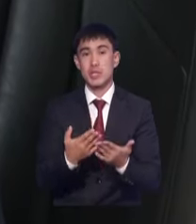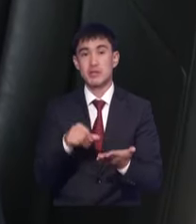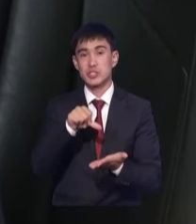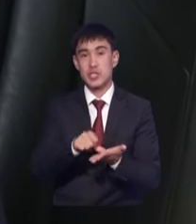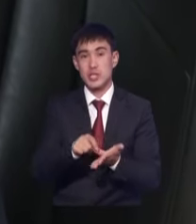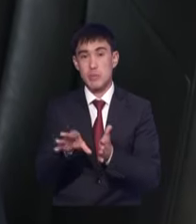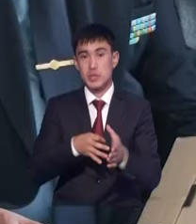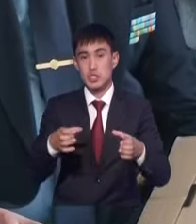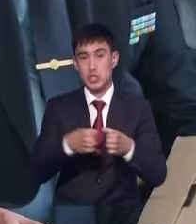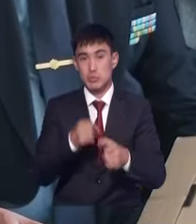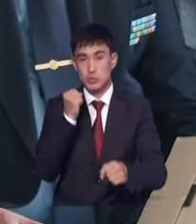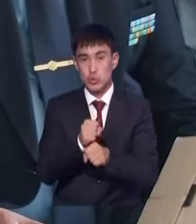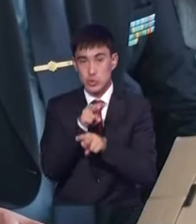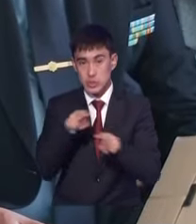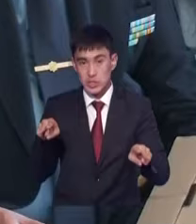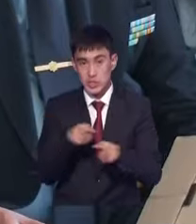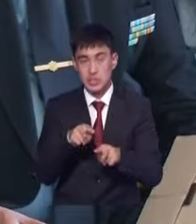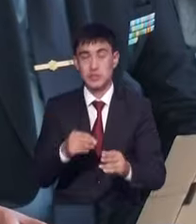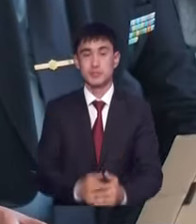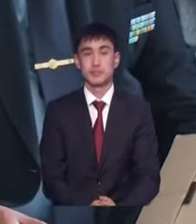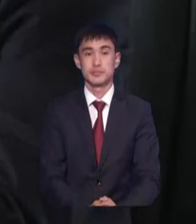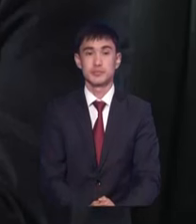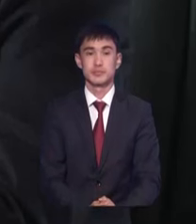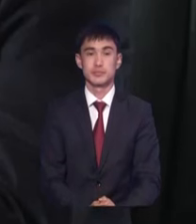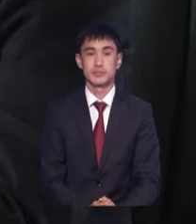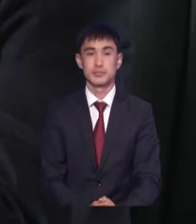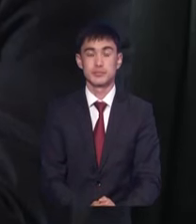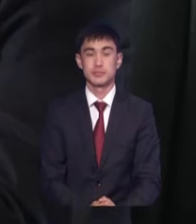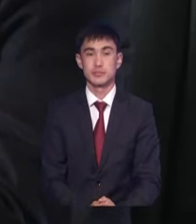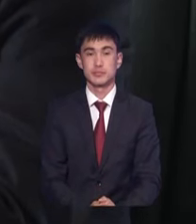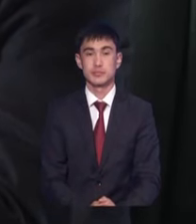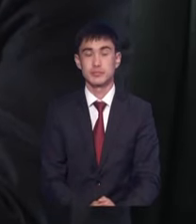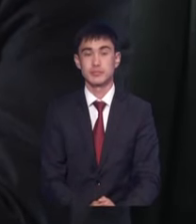членов оперативного штаба строго следить за регламентом.